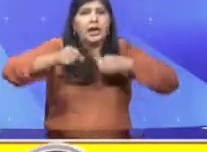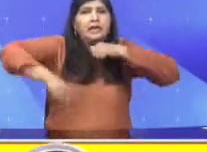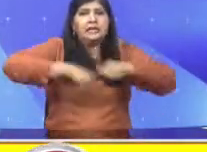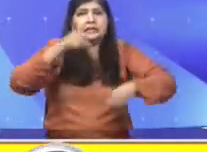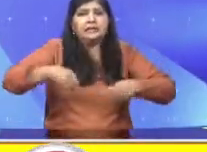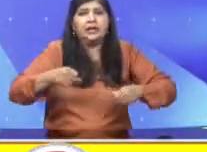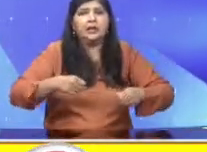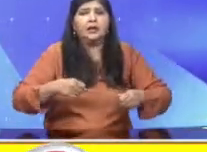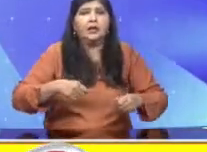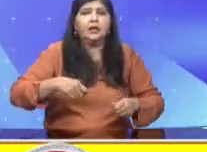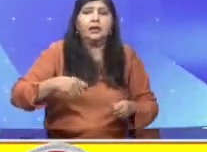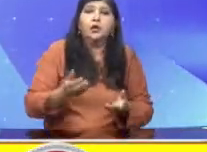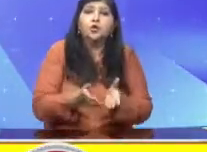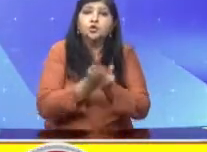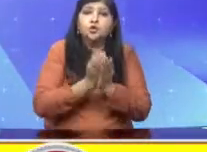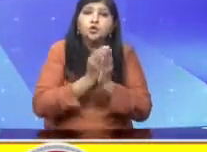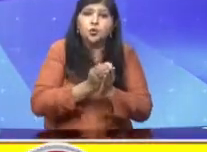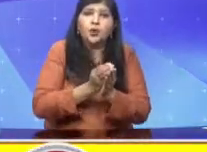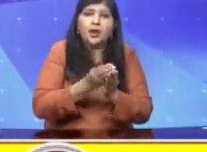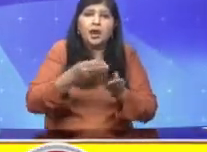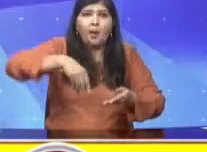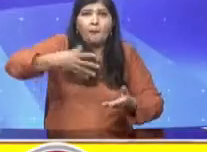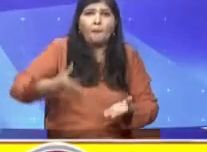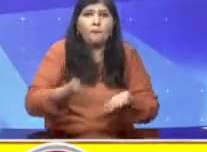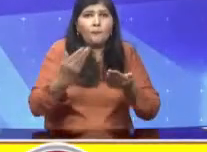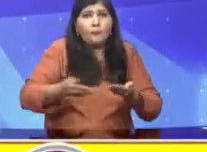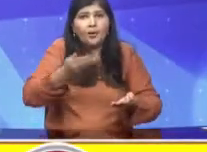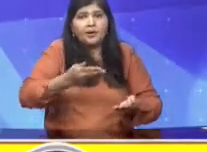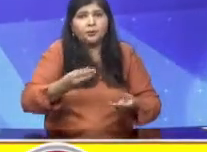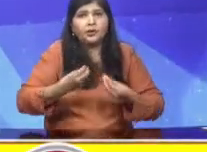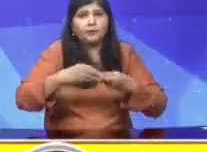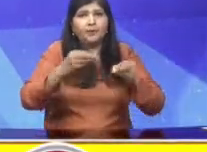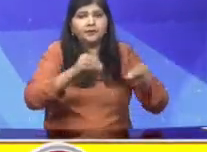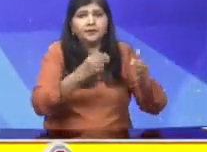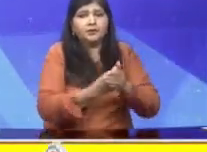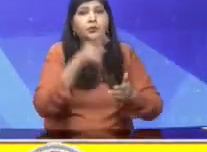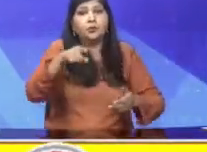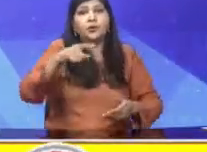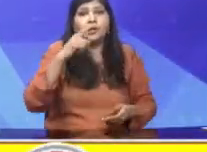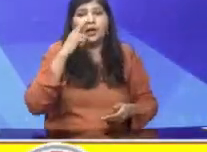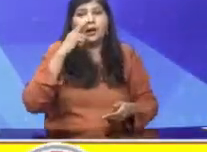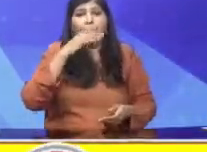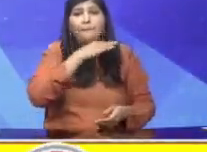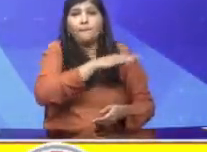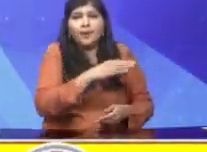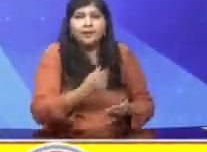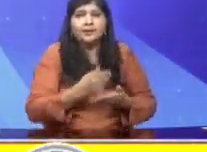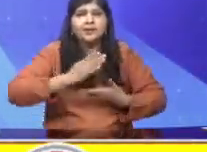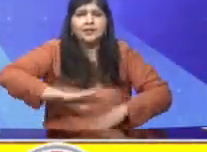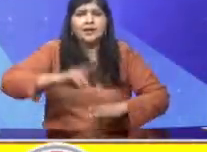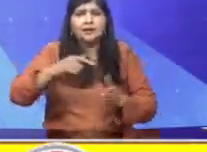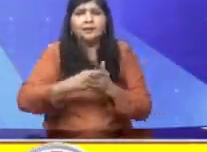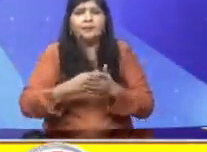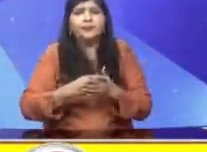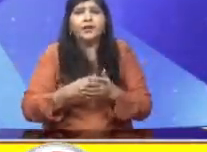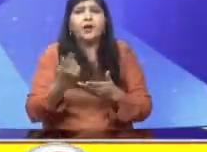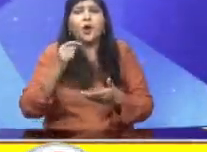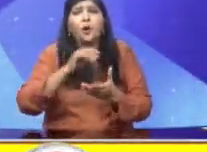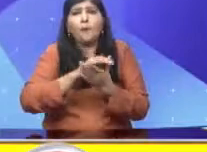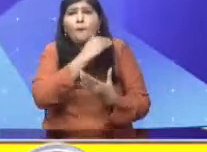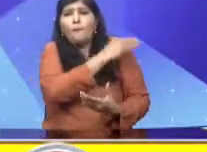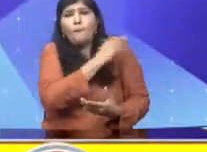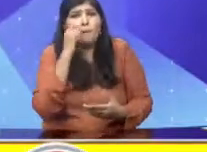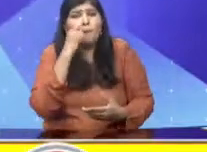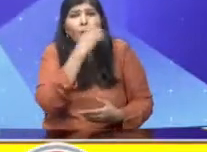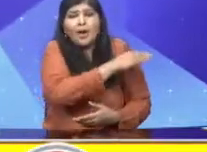पर छोले भटूरे बेचते हैं। एक दिन उनकी बेटी रिद्वा और भतीजी रिया एक आइडिया के साथ